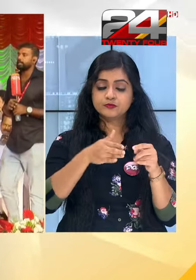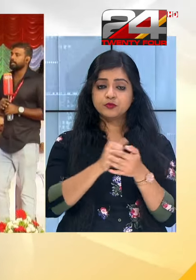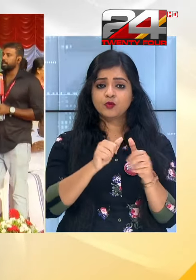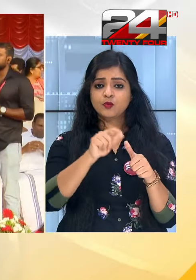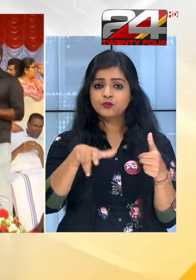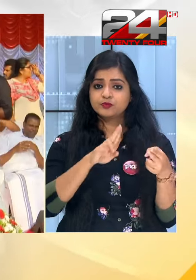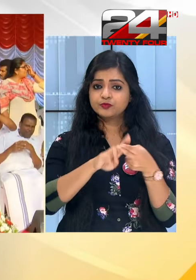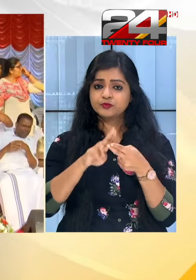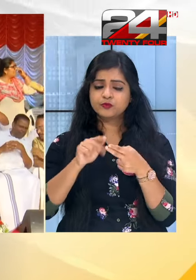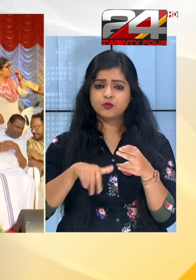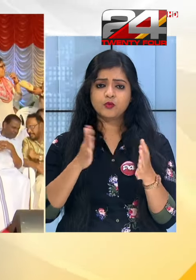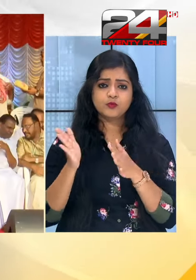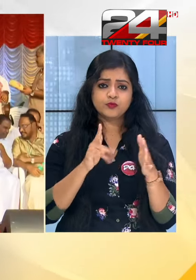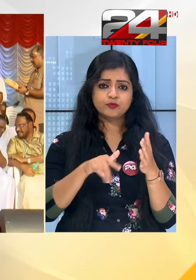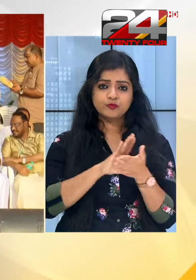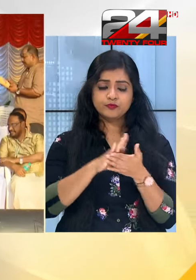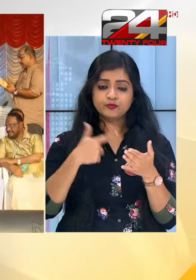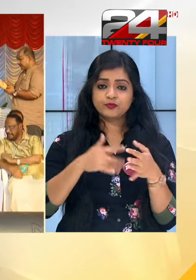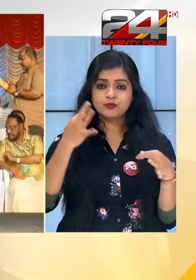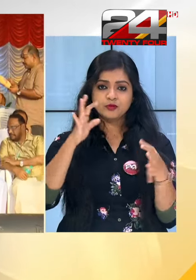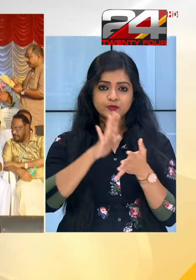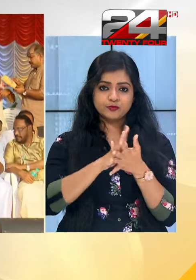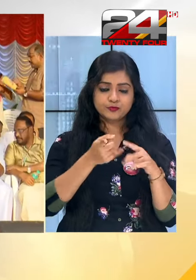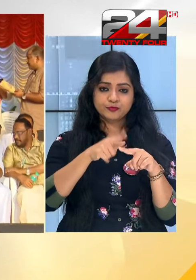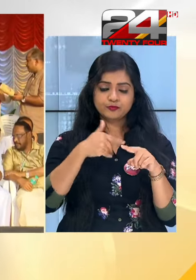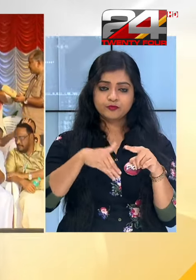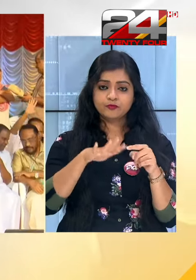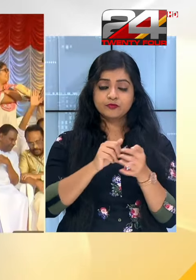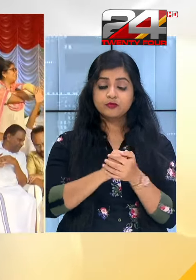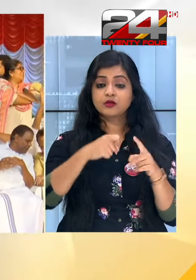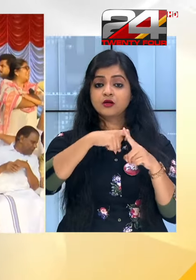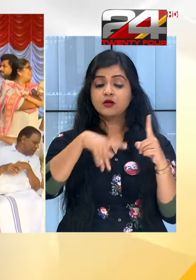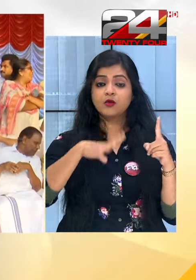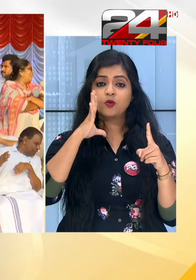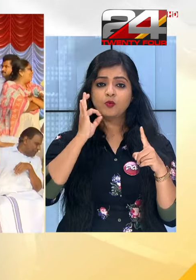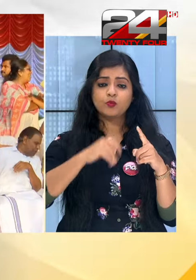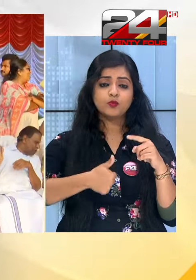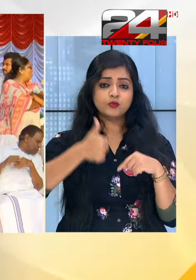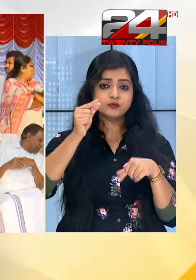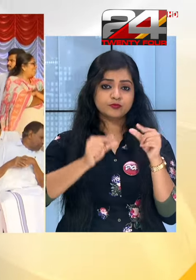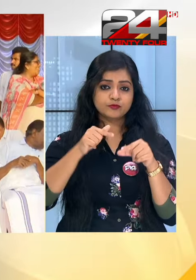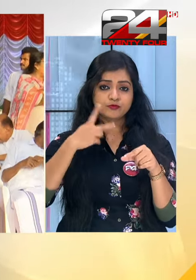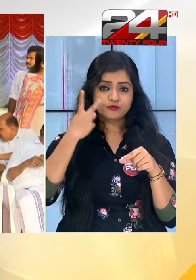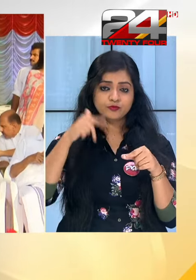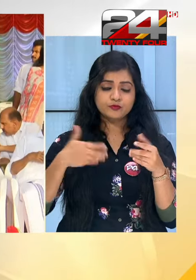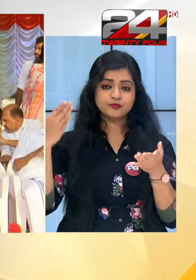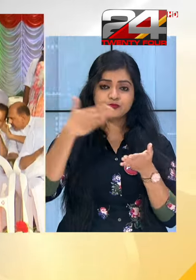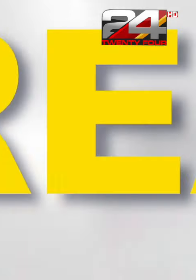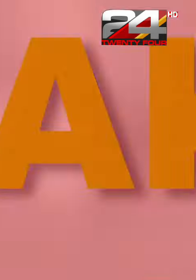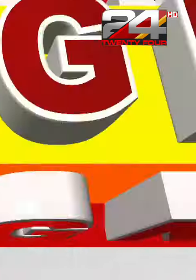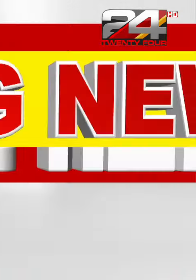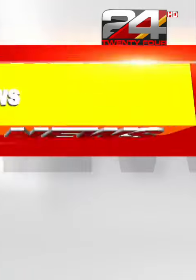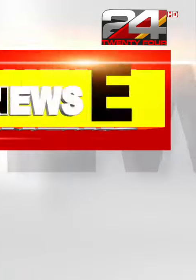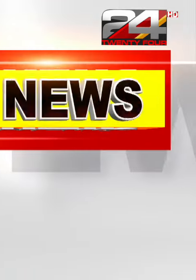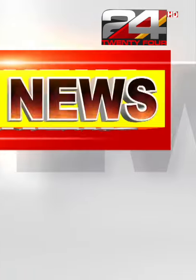ഒരുക്കങ്ങൾ എല്ലാണ്ട് കഴിഞ്ഞു. അതിന്റെ കലാപരിപാടികൾ ഇപ്പോൾ നടന്നുകൊണ്ടിരിക്കുകയാണ്. സംസ്ഥാനത്തിന്റെ പ്രധാനപ്പെട്ട എല്ലാ നേതാക്കളും തന്നെ ഇവിടെ എത്തിക്കൊണ്ടിരിക്കുകയാണ്. യൂത്ത് കോൺഗ്രസ്,